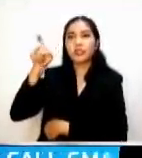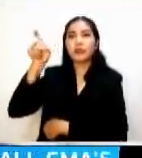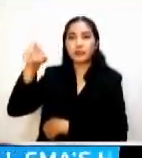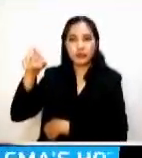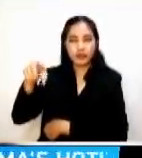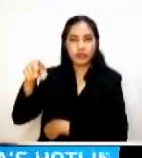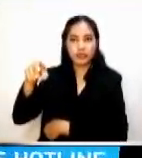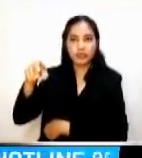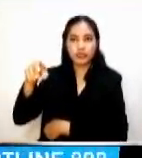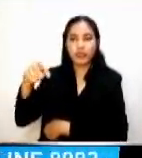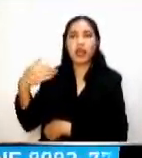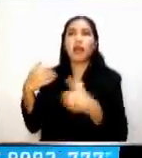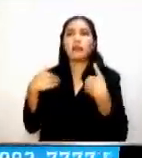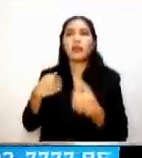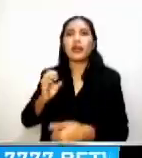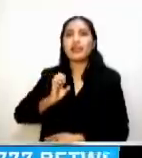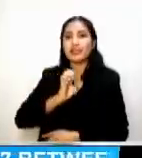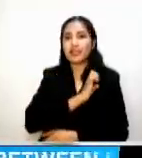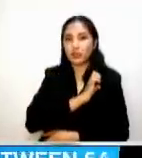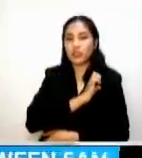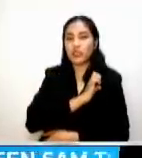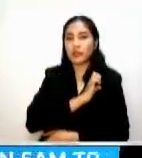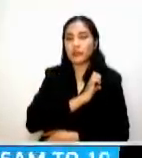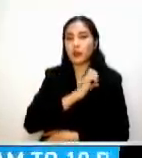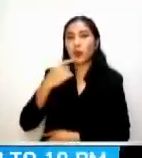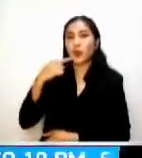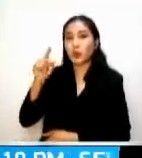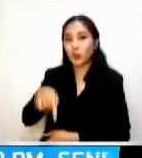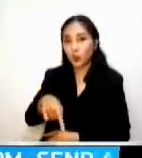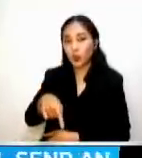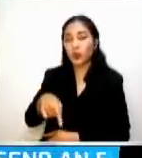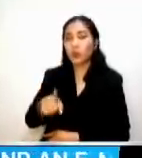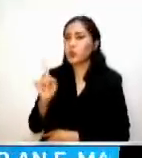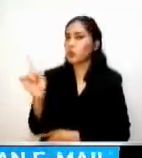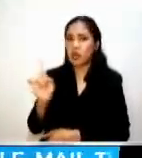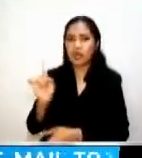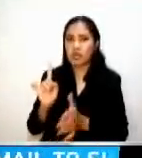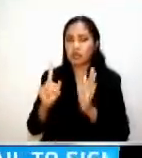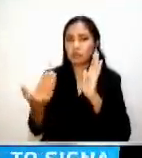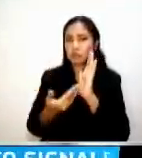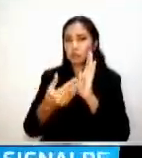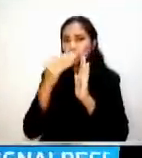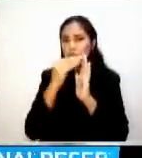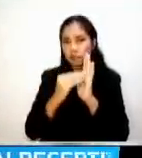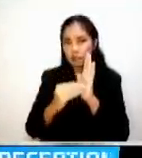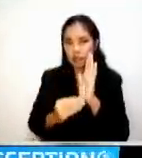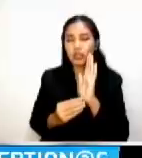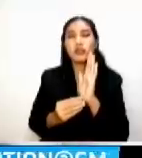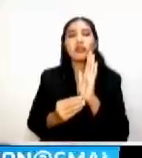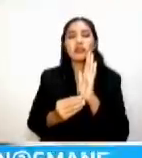executive order. Doon po sa executive order, nakalahat doon ang mga method or pamamaraan